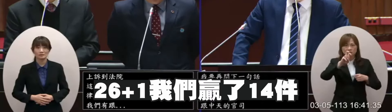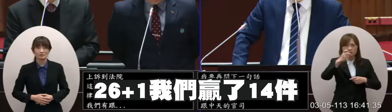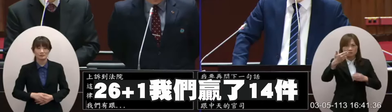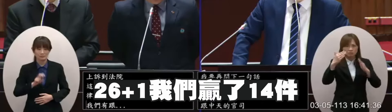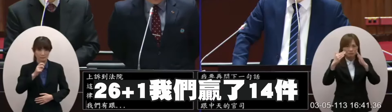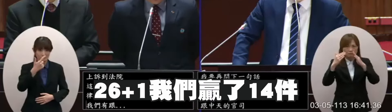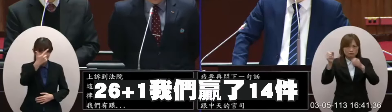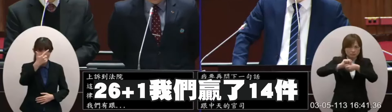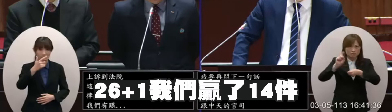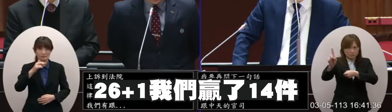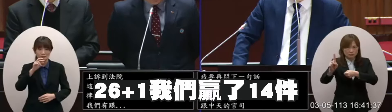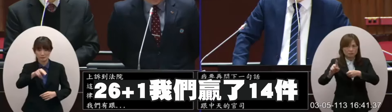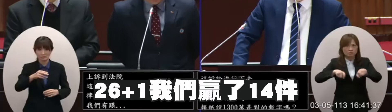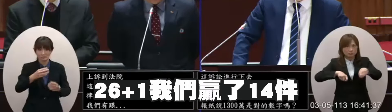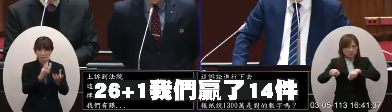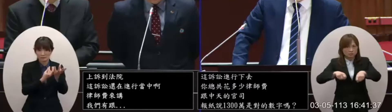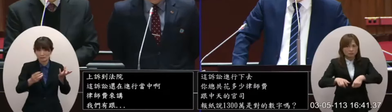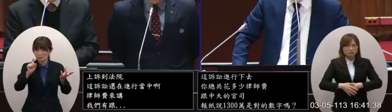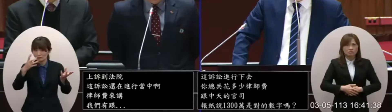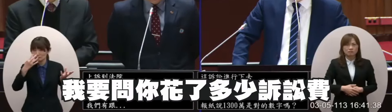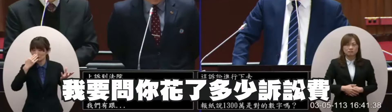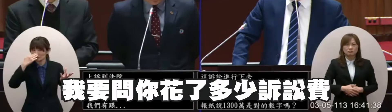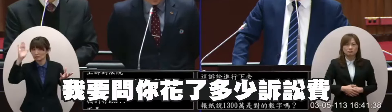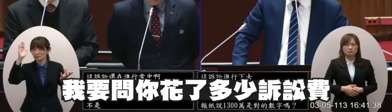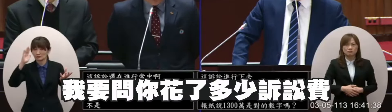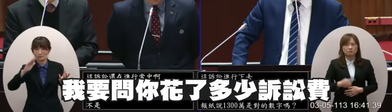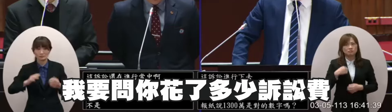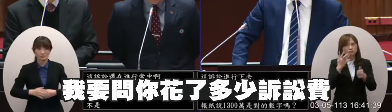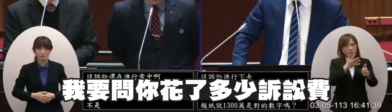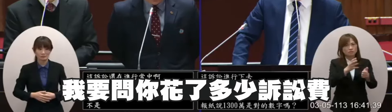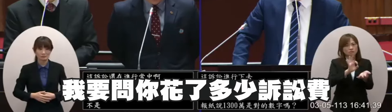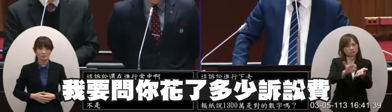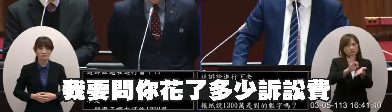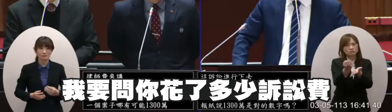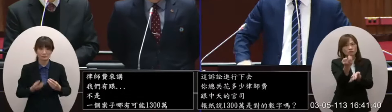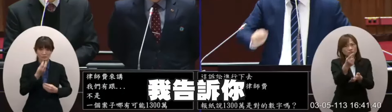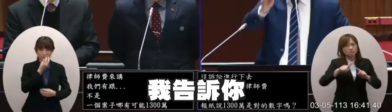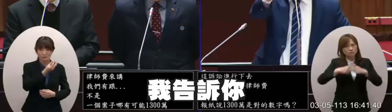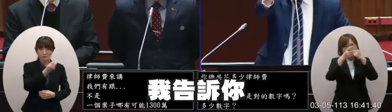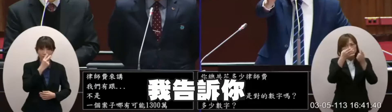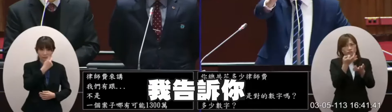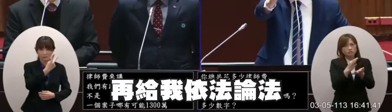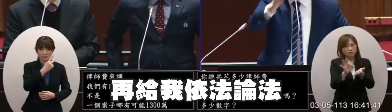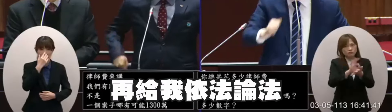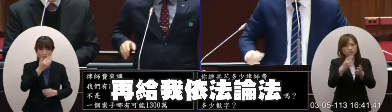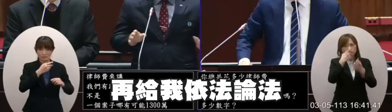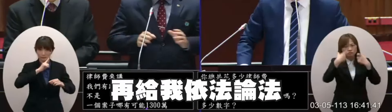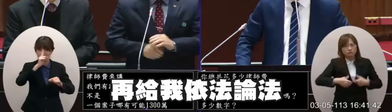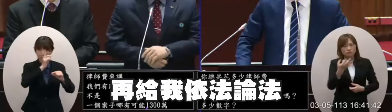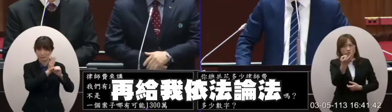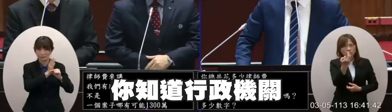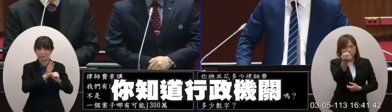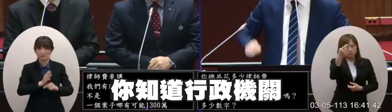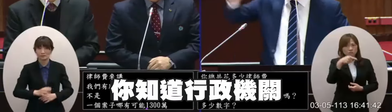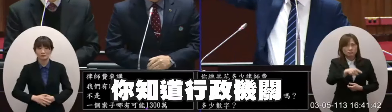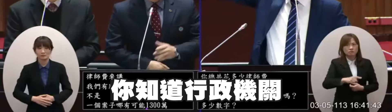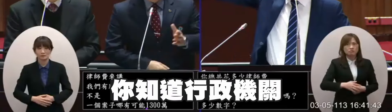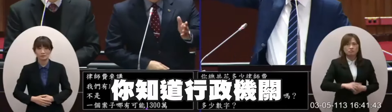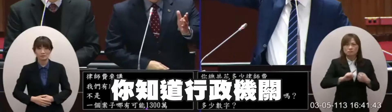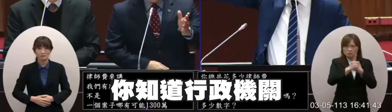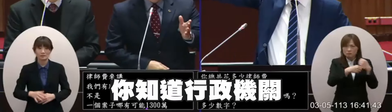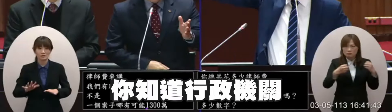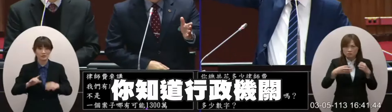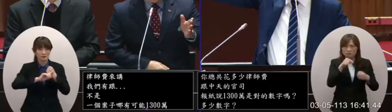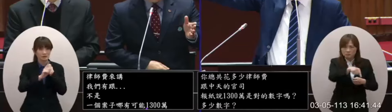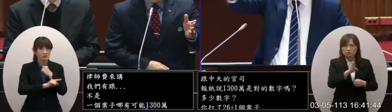哎， 26+1，我们赢了14件，两件。 我要问你花了多少诉讼费？哎，我告诉你，这样跟我依法论法，你知道？ 依法论法，